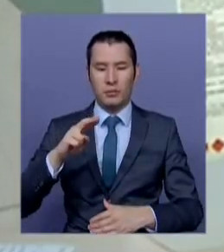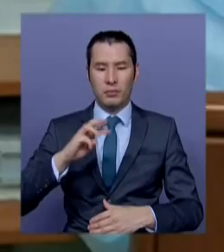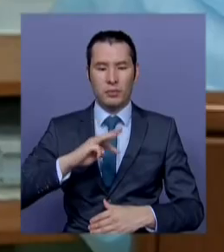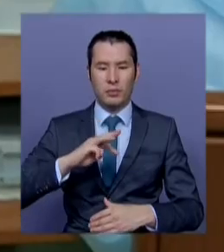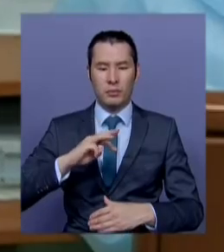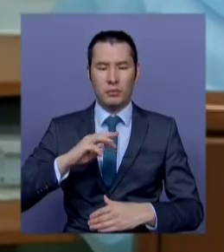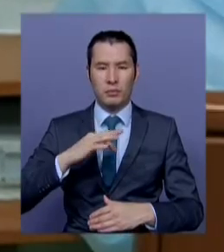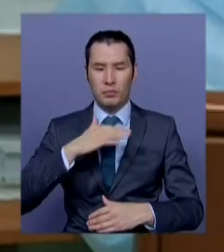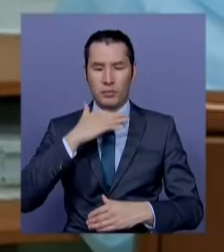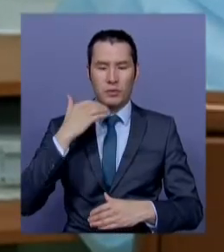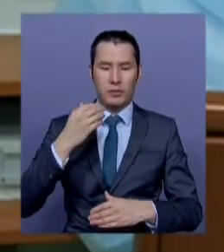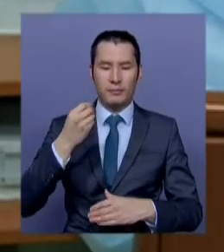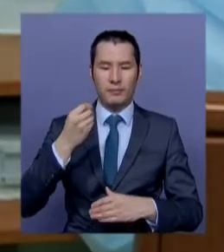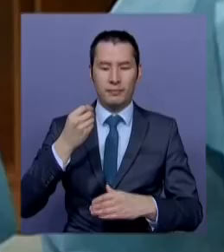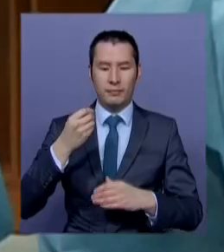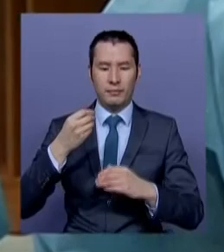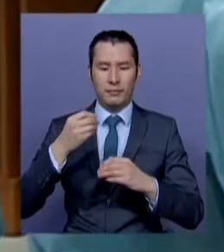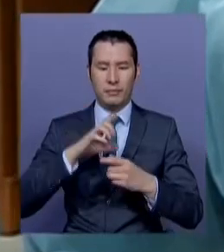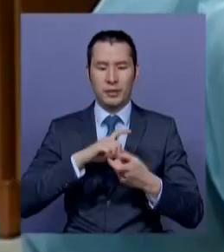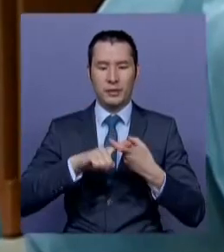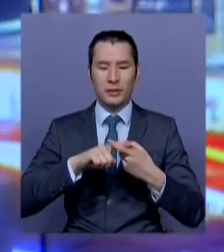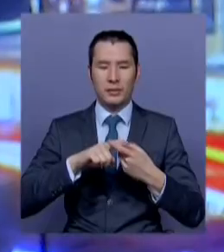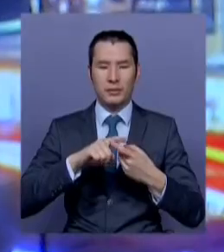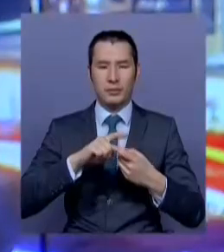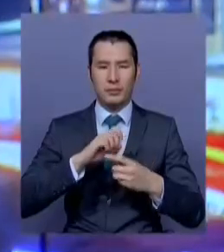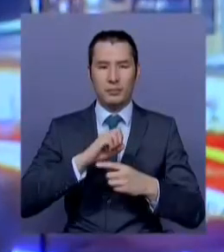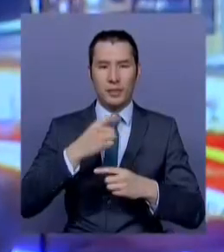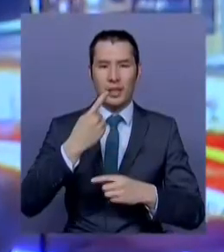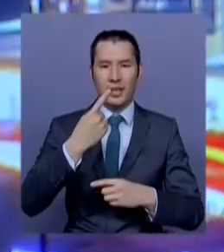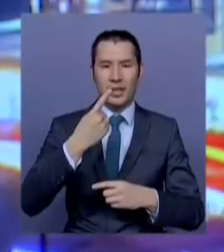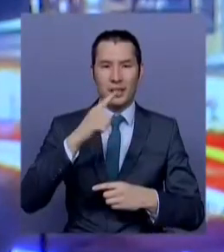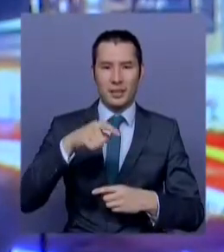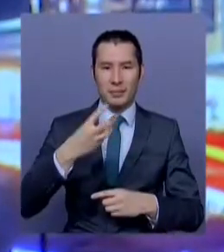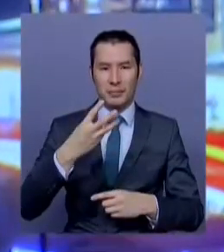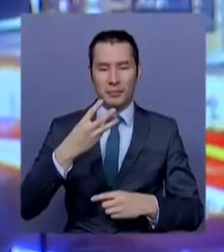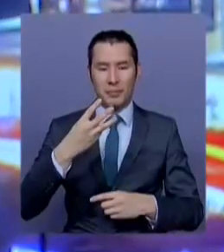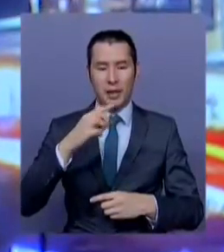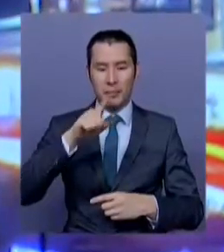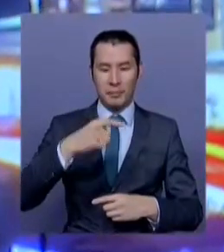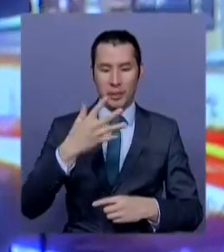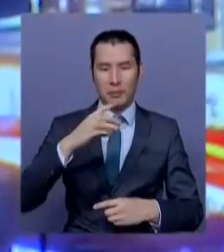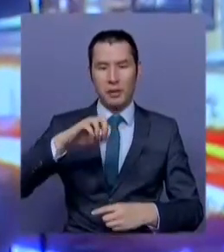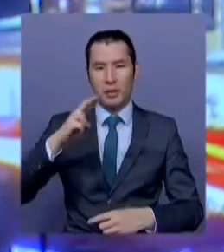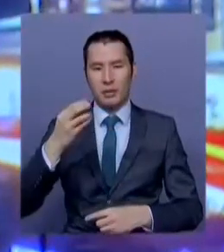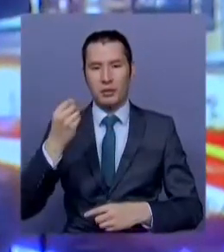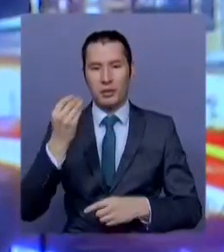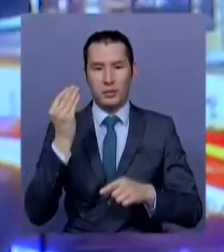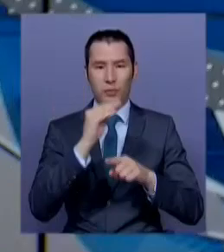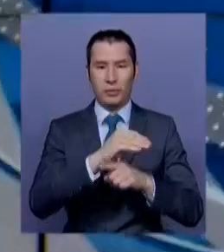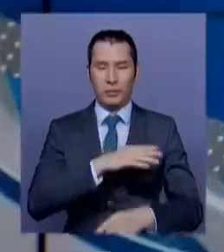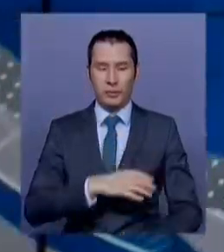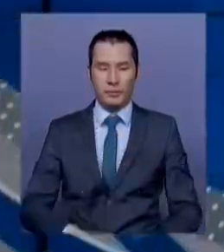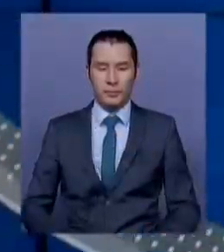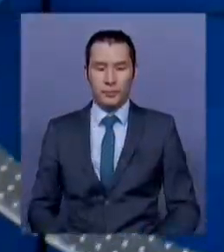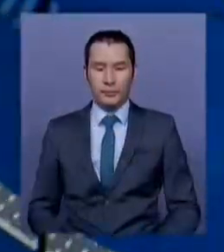сәуірде 4391 медицина қызметкеріне 1,5 миллиардтан астам теңге үстемақы төленген.